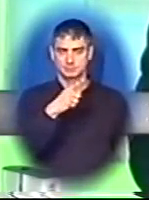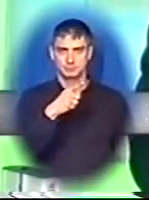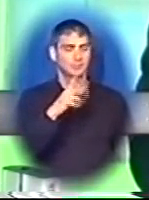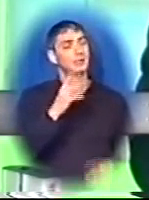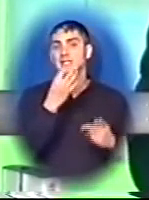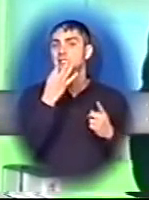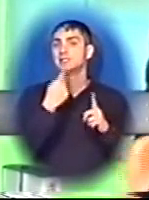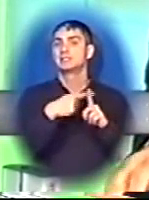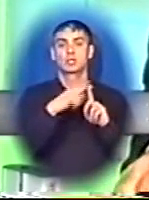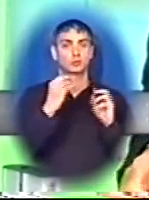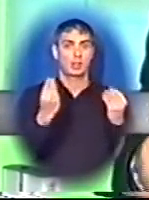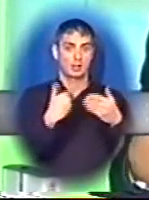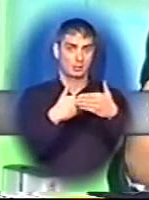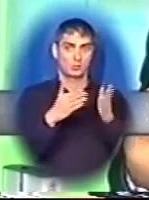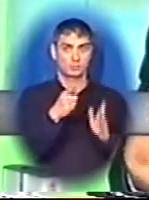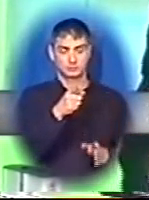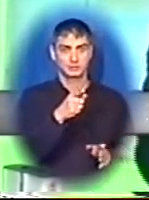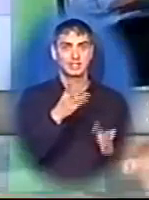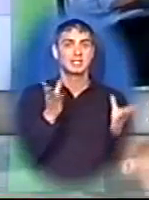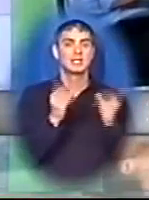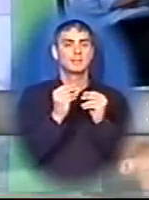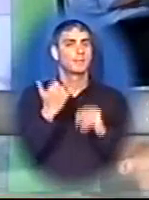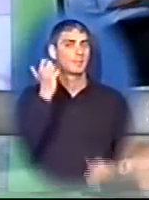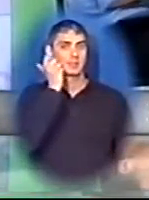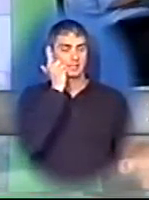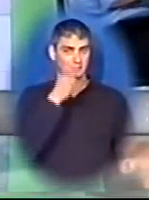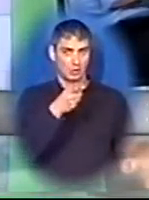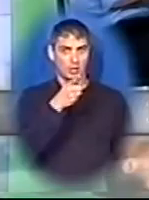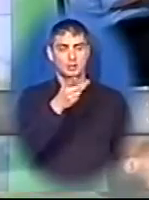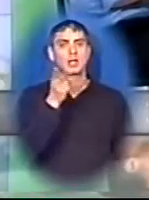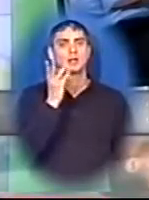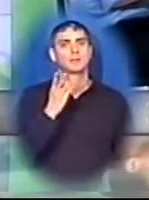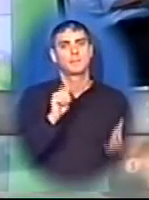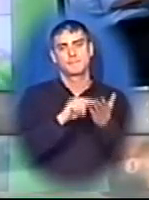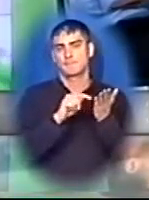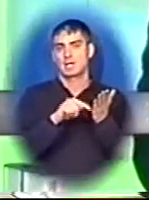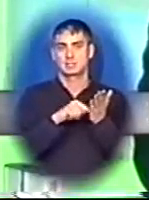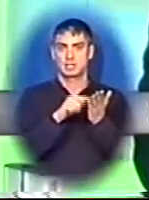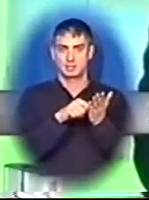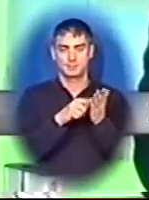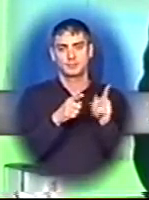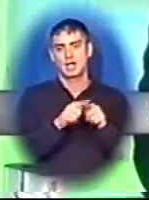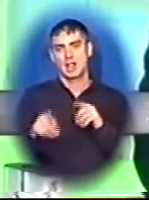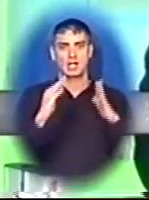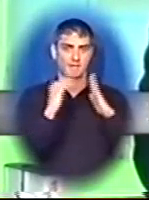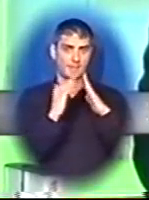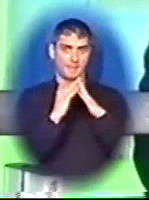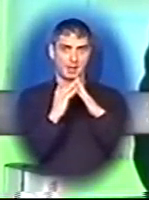היתרון של המכשיר הזה, שבאמצעות המכשיר הסלולרי, אתה מחייג אל הקו